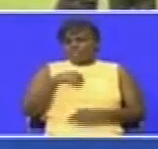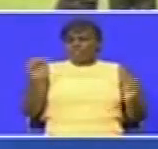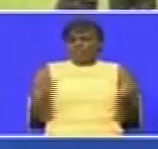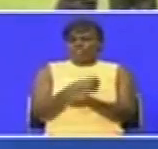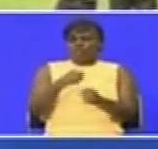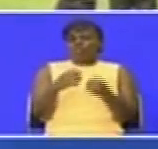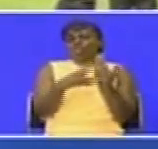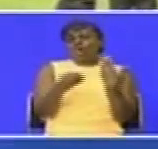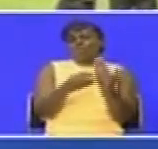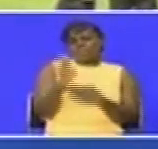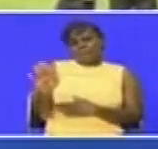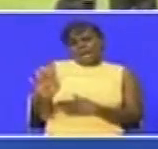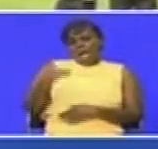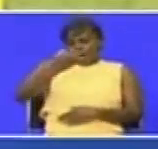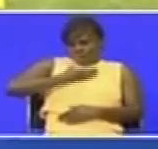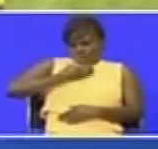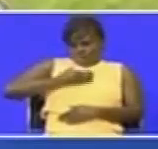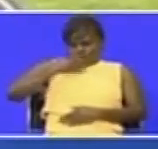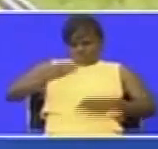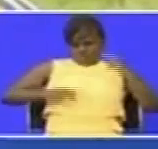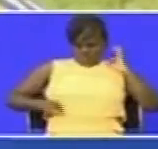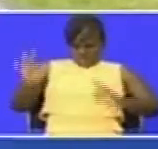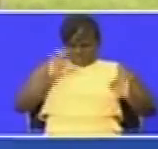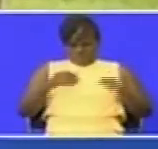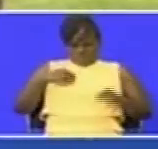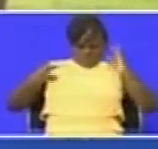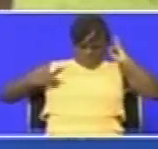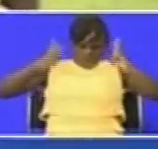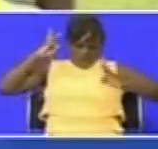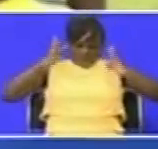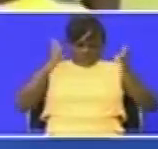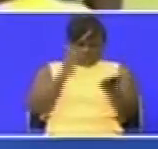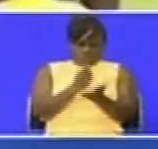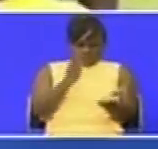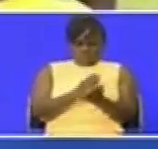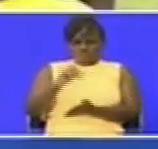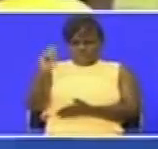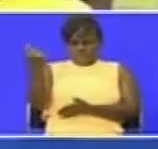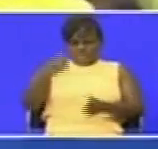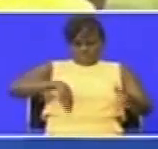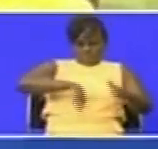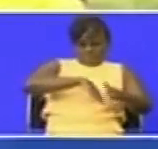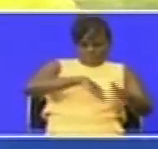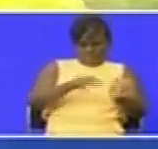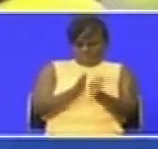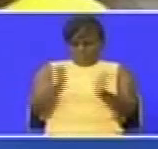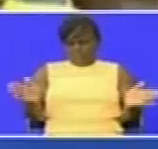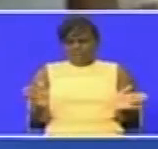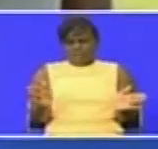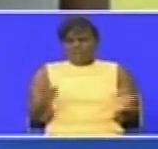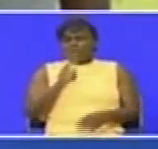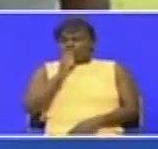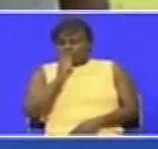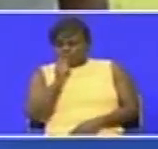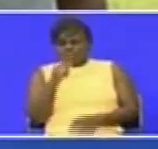yao kweli. Lazima cheza style yangu ile mimi naelewa. I am very very worried about officiating the Kenya Premier League. Sometimes